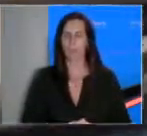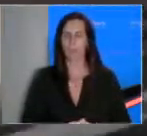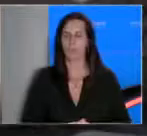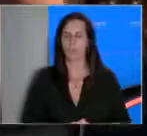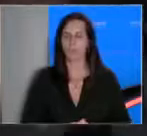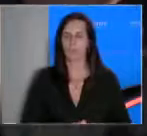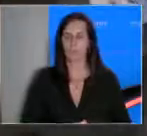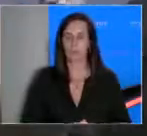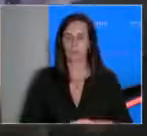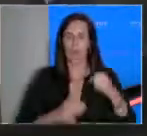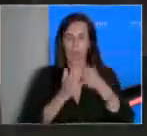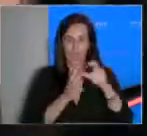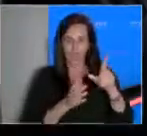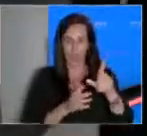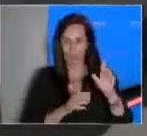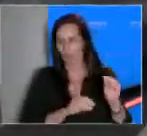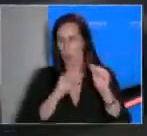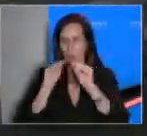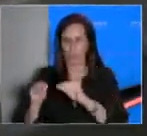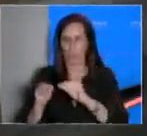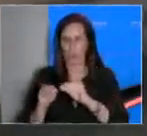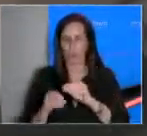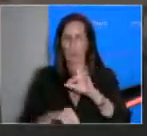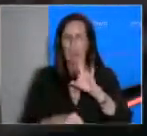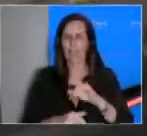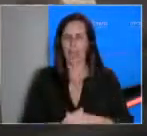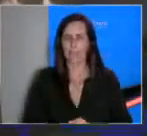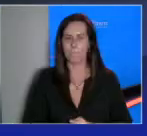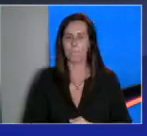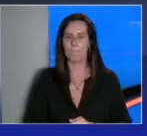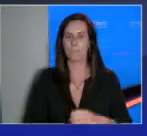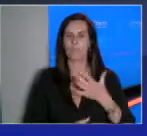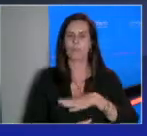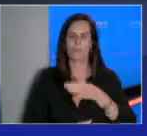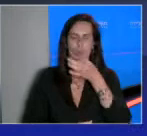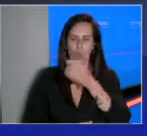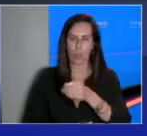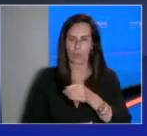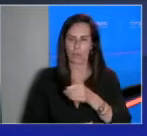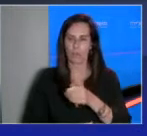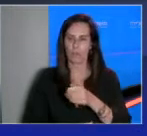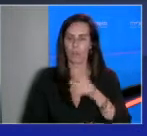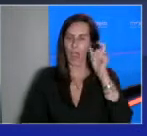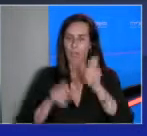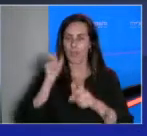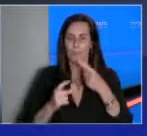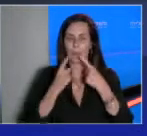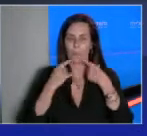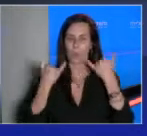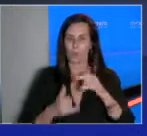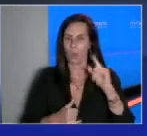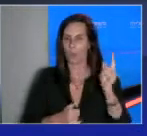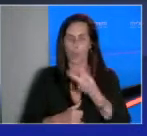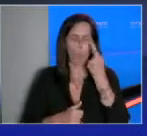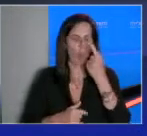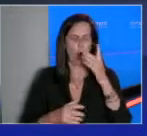אז רגע, שנייה, עד שזה מסתדר, אני רוצה לעבור רגע לחיתם. חיתם, אני רוצה לשאול אותך שאלה, כי את יודעת, אנשים מדברים עכשיו, את יודעת, כל